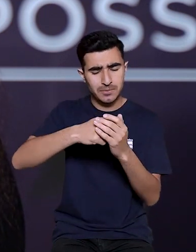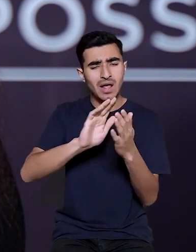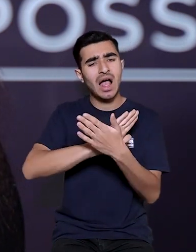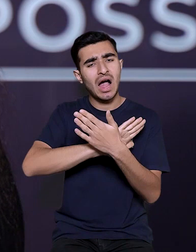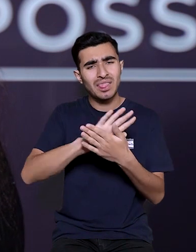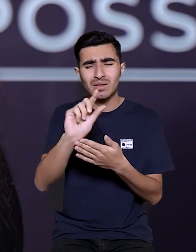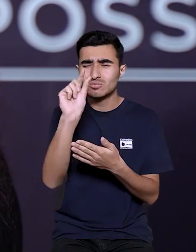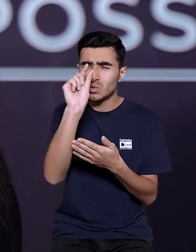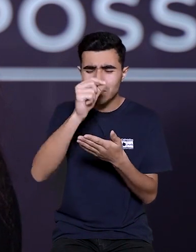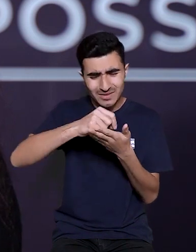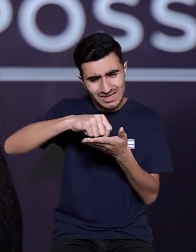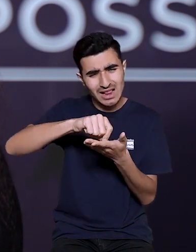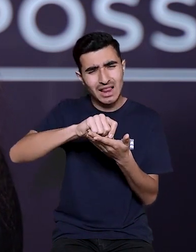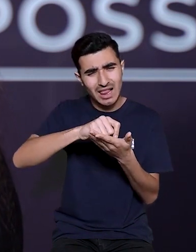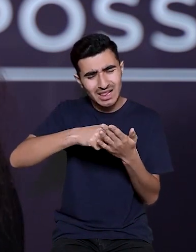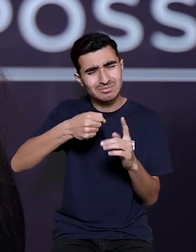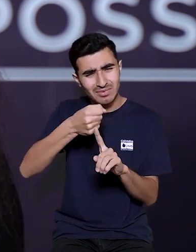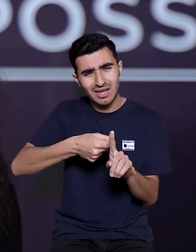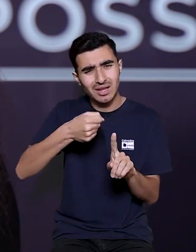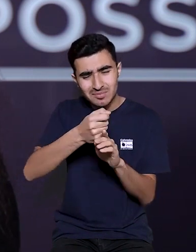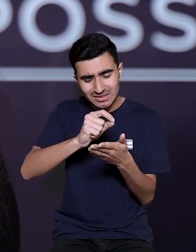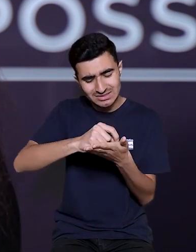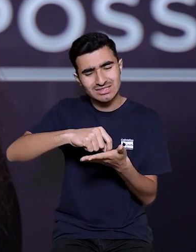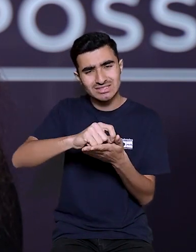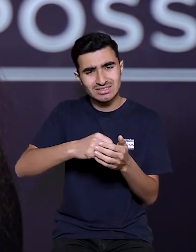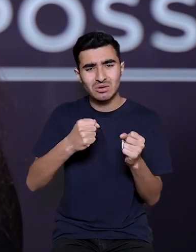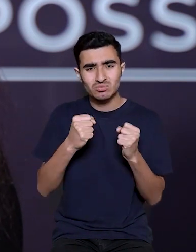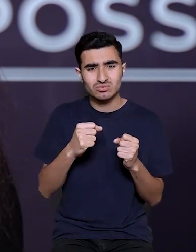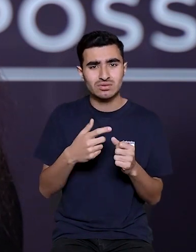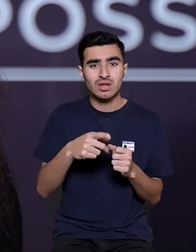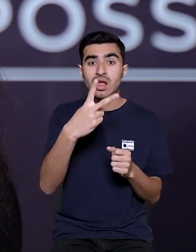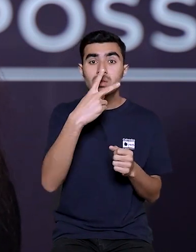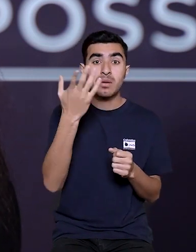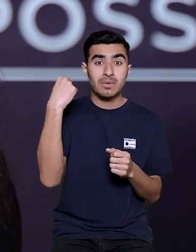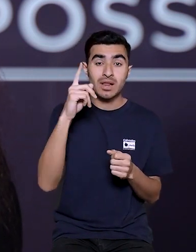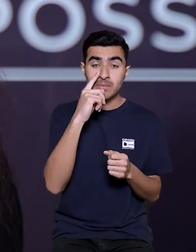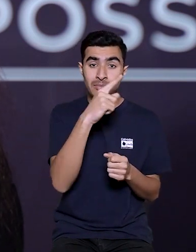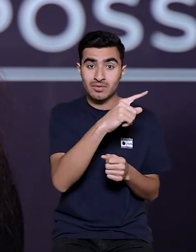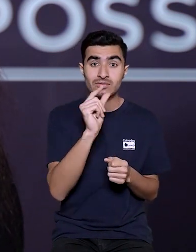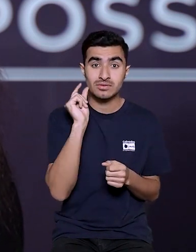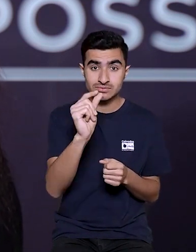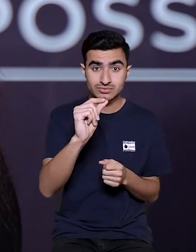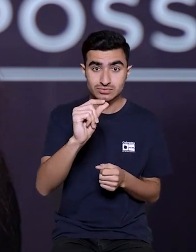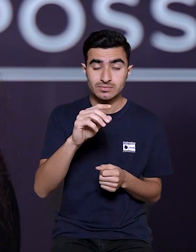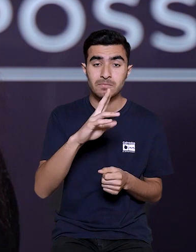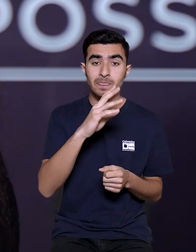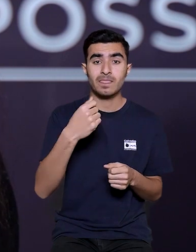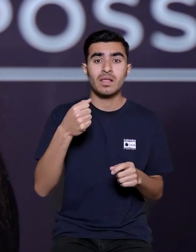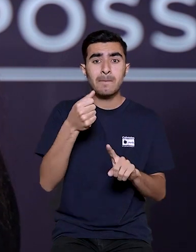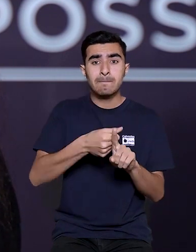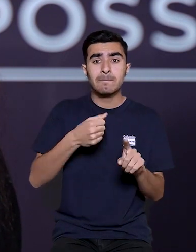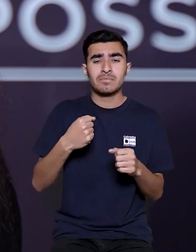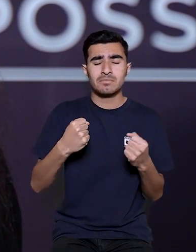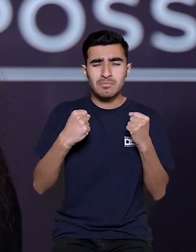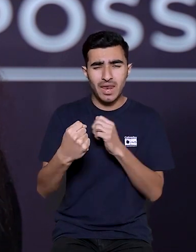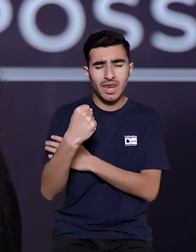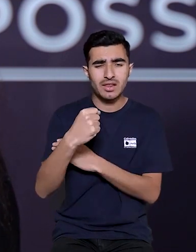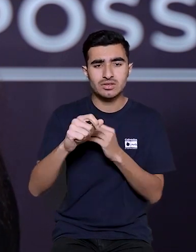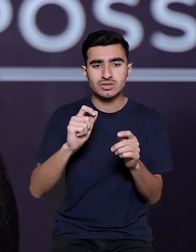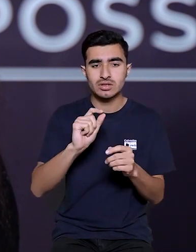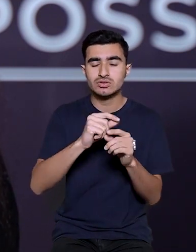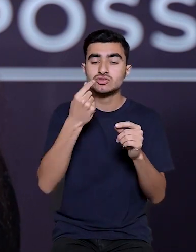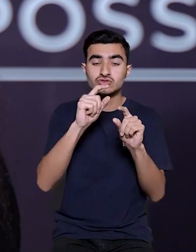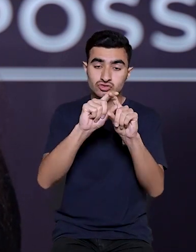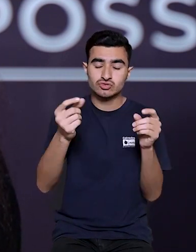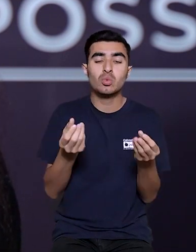मेहनत के साथ पढ़ने की कोशिश कर रही थी। आप उसका एक जुमला तो सुने। उसको टीचर ने कहा कि मेहनत का जुमला बनाओ। नौरीन